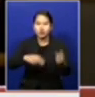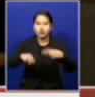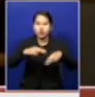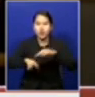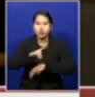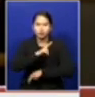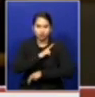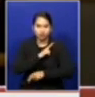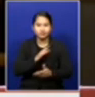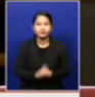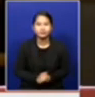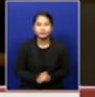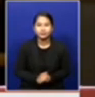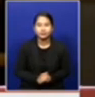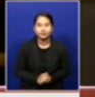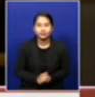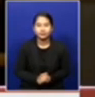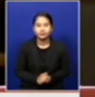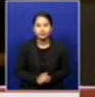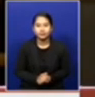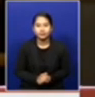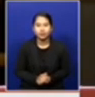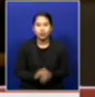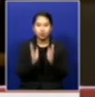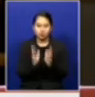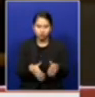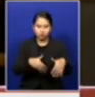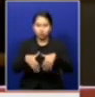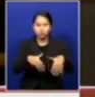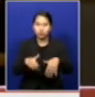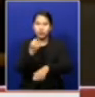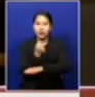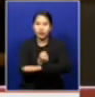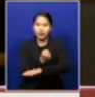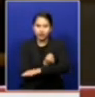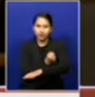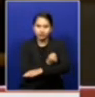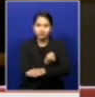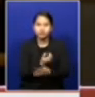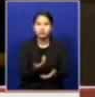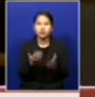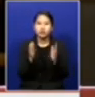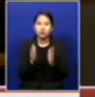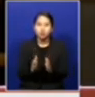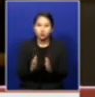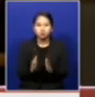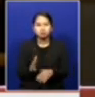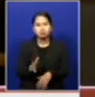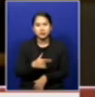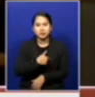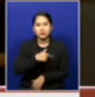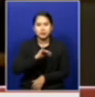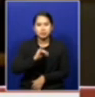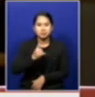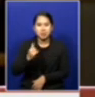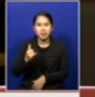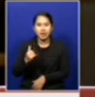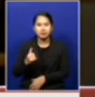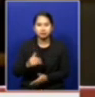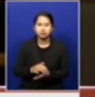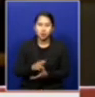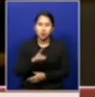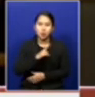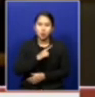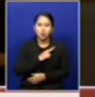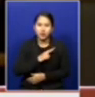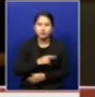ประชาชนผู้ใช้แรงงานชาวบ้านไม่มั่นใจในอนาคตของตนเองและอนาคตของประเทศชาติอยู่ในความ